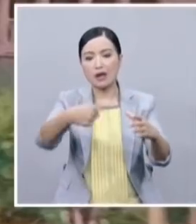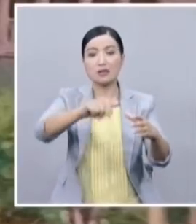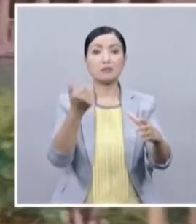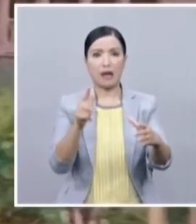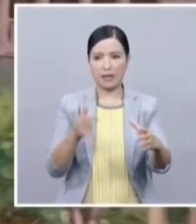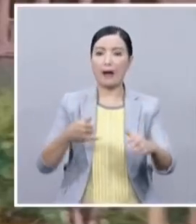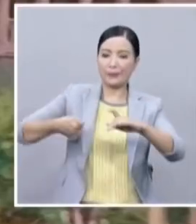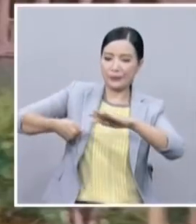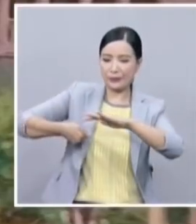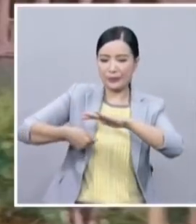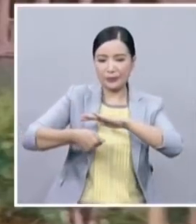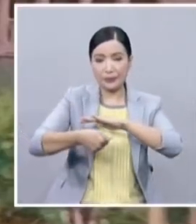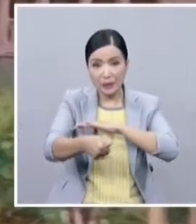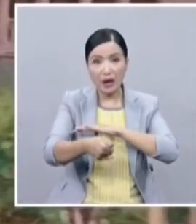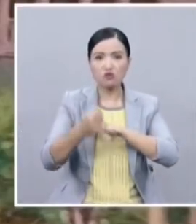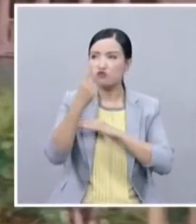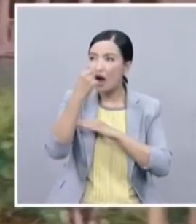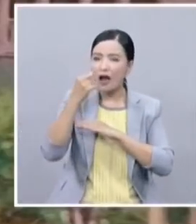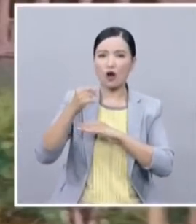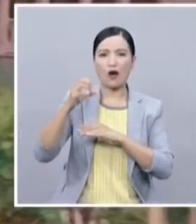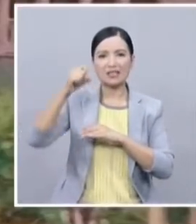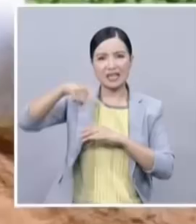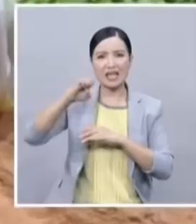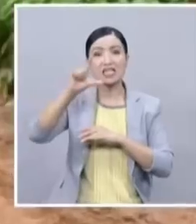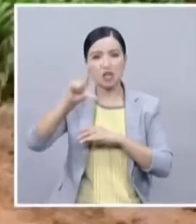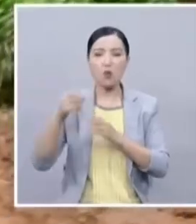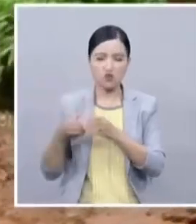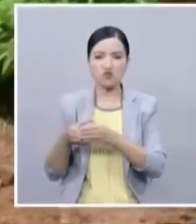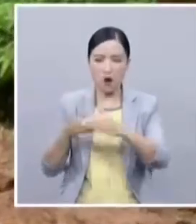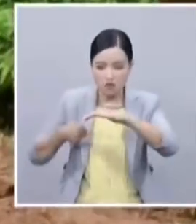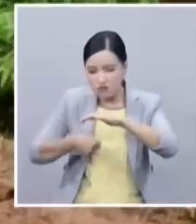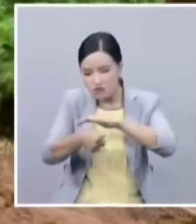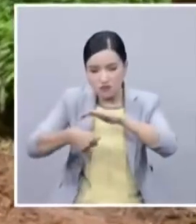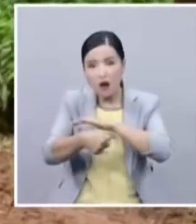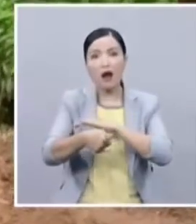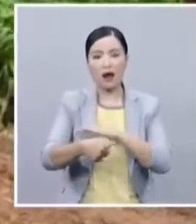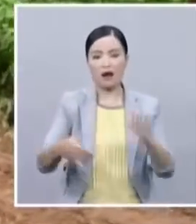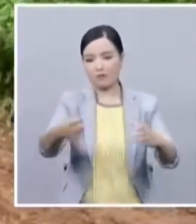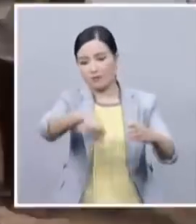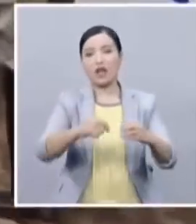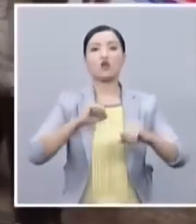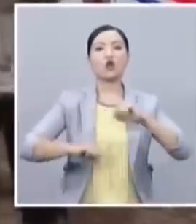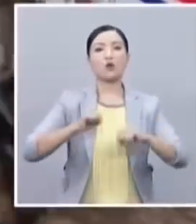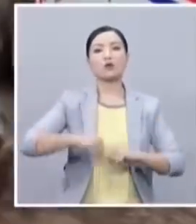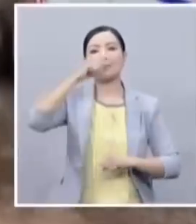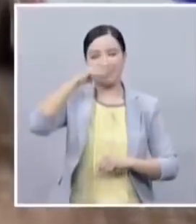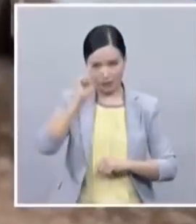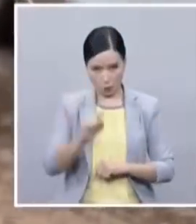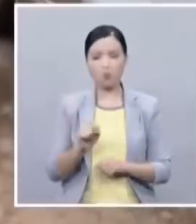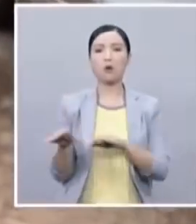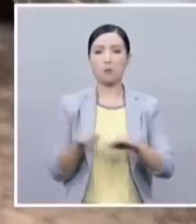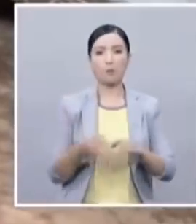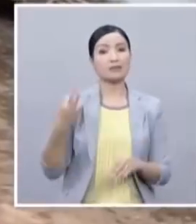ำน้ำต่างชาติกับนักดำน้ำของซิลก็ไปพร้อมกันนะครับอยู่ในขบวนเดียวกันเนี่ยเพราะนั้นเราต้องเตรียมเยาวชนของชาติเรามีความพร้อมด้วยนะครับนะครับจิตอาส